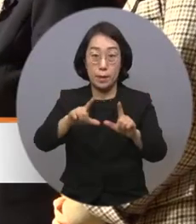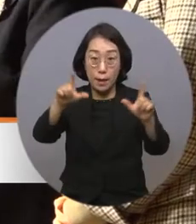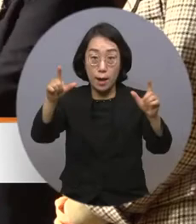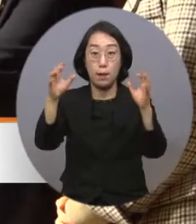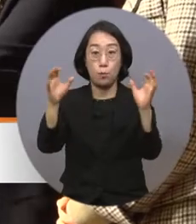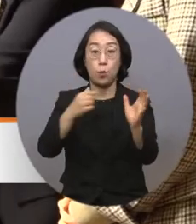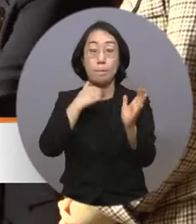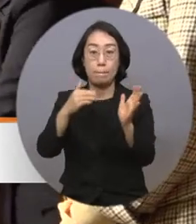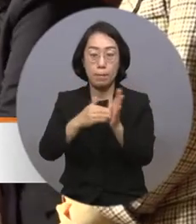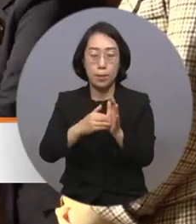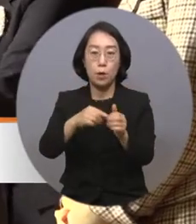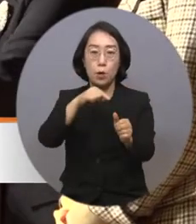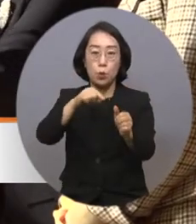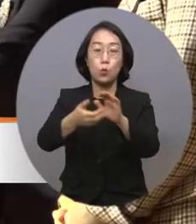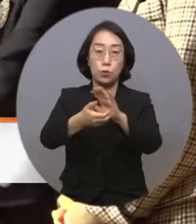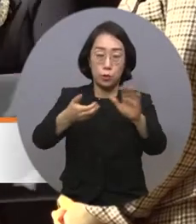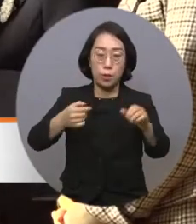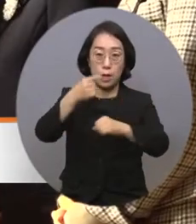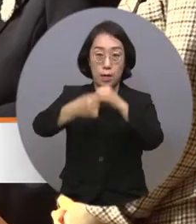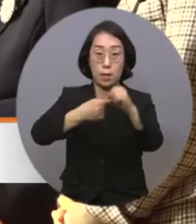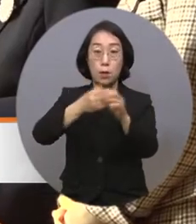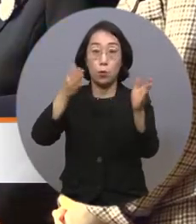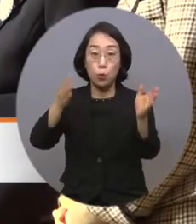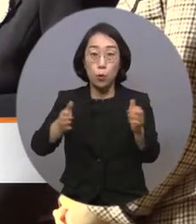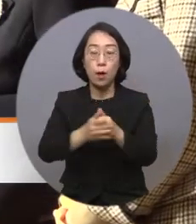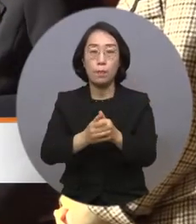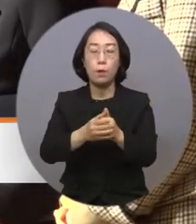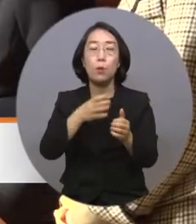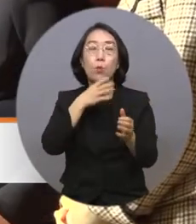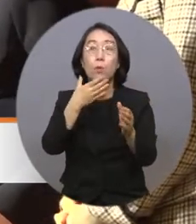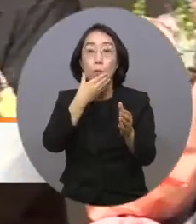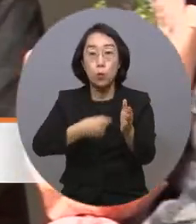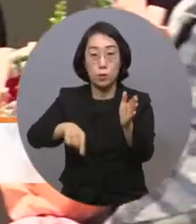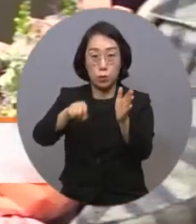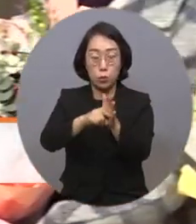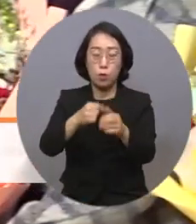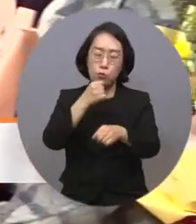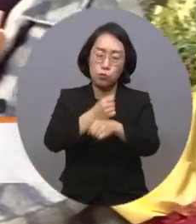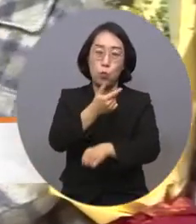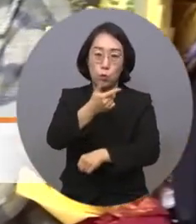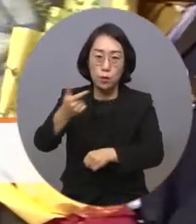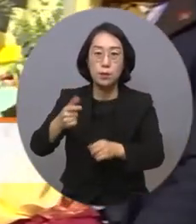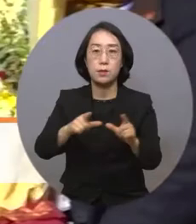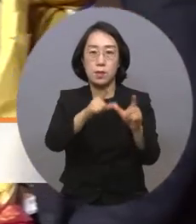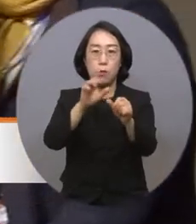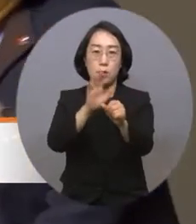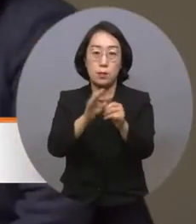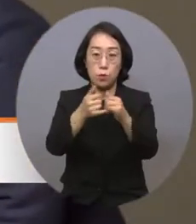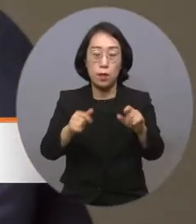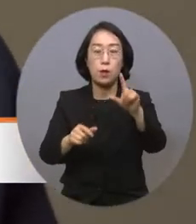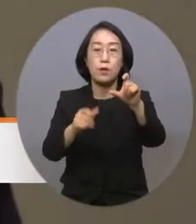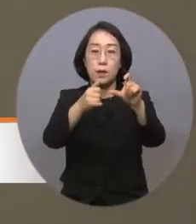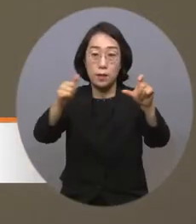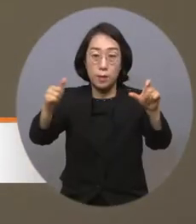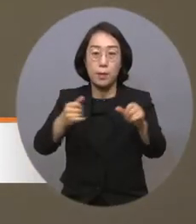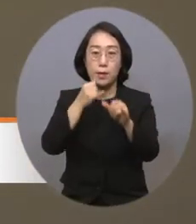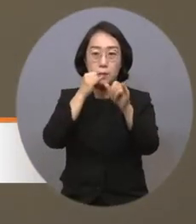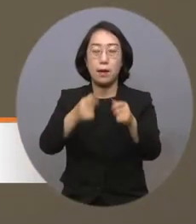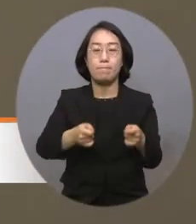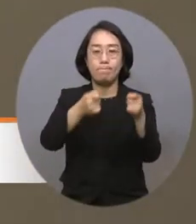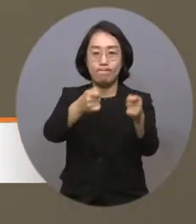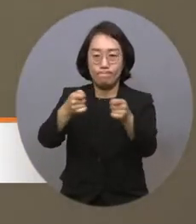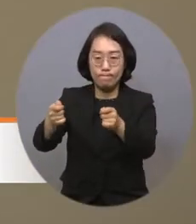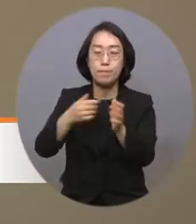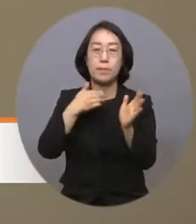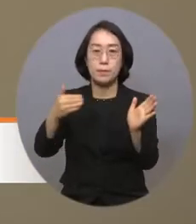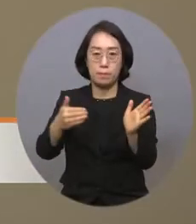행사는 교육에 앞서 올 한 해 노인복지 증진을 위해 힘써준 생활지원사 15명에게 표창장을